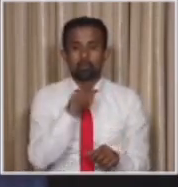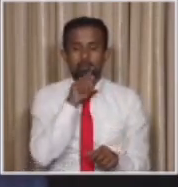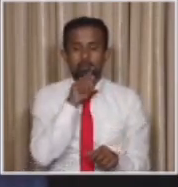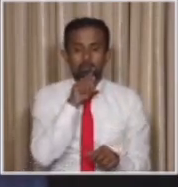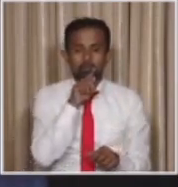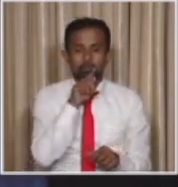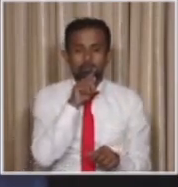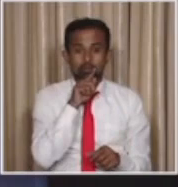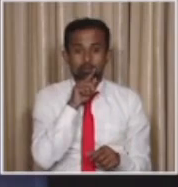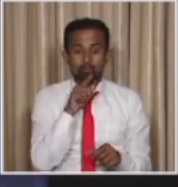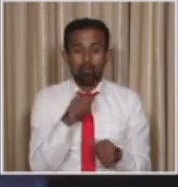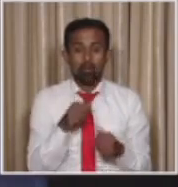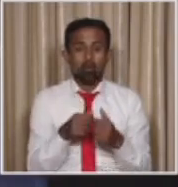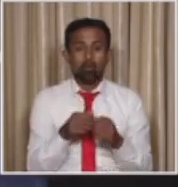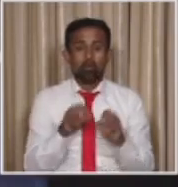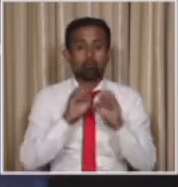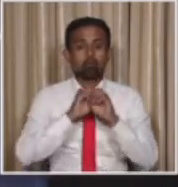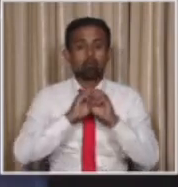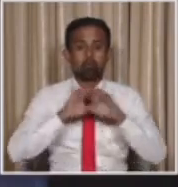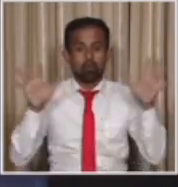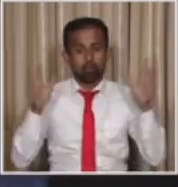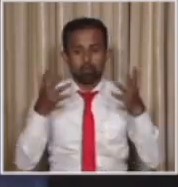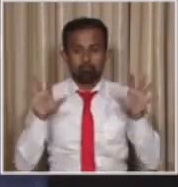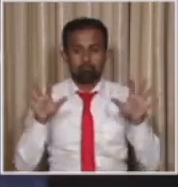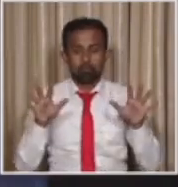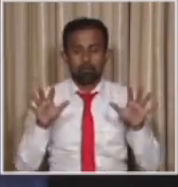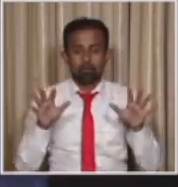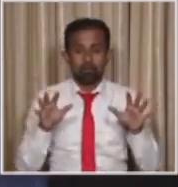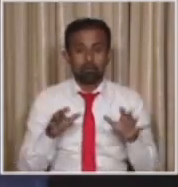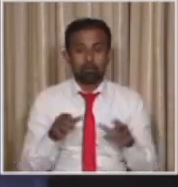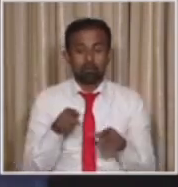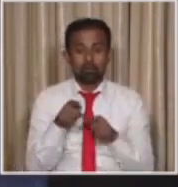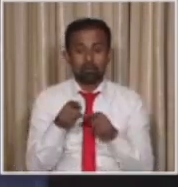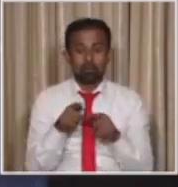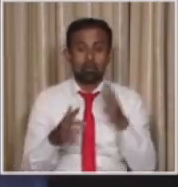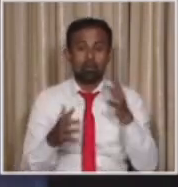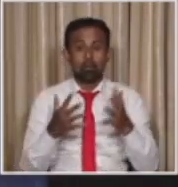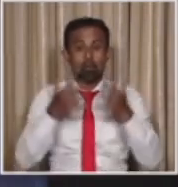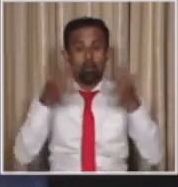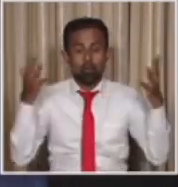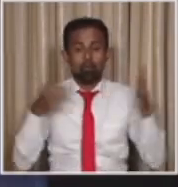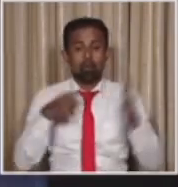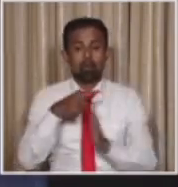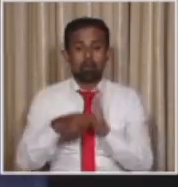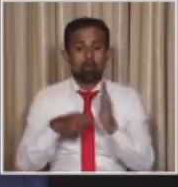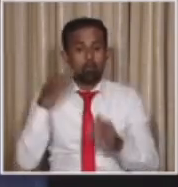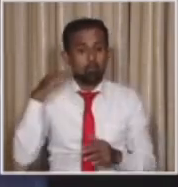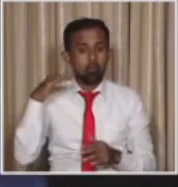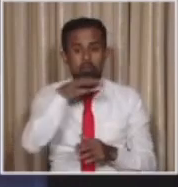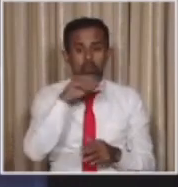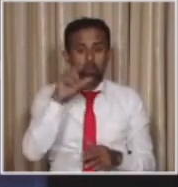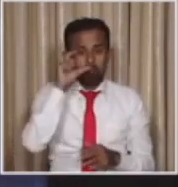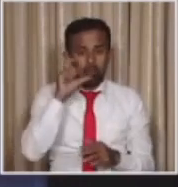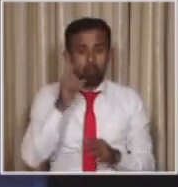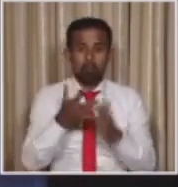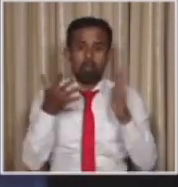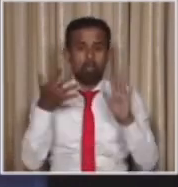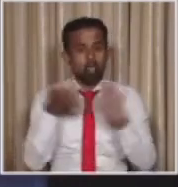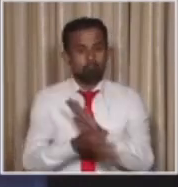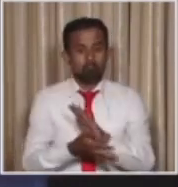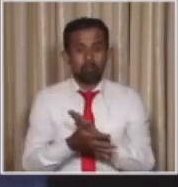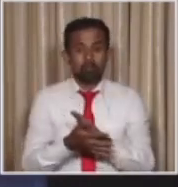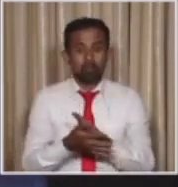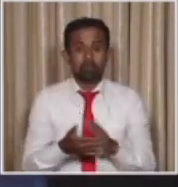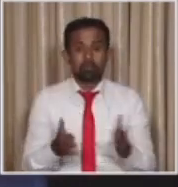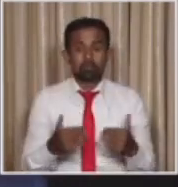රූපවාහිනියේ කපලා දාපු එක එන ප්‍රසිද්ධ මාධ්‍ය වුණා මාධ්‍ය තුල ගියා ඒක ලොකුවට රටේ ජනතාව ගත්තා ඒක මහ වැරද්දක් තමයි හැබැයි